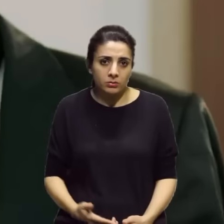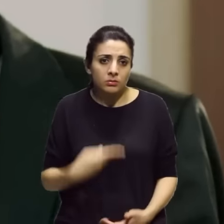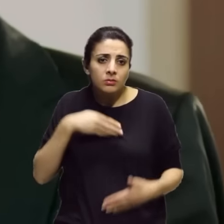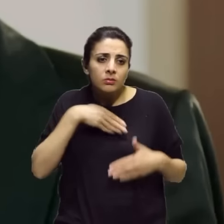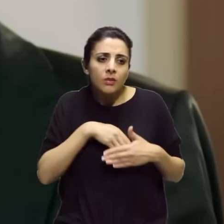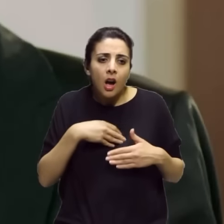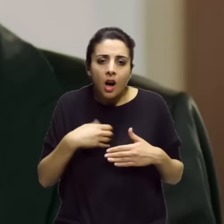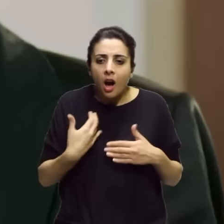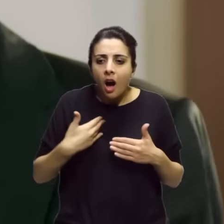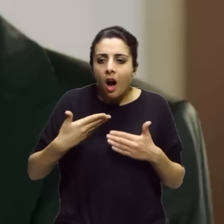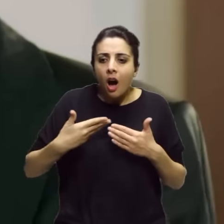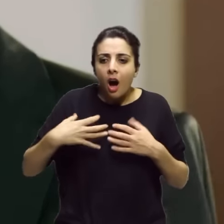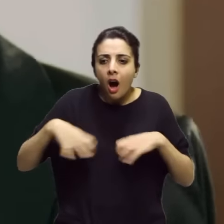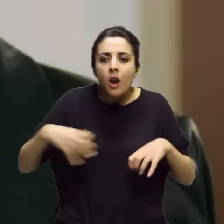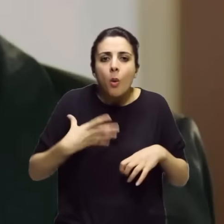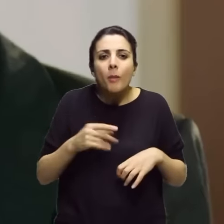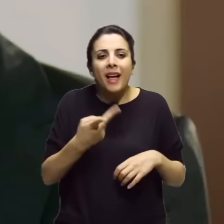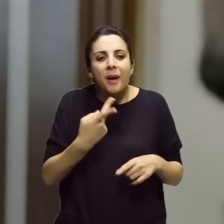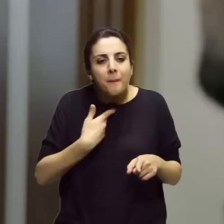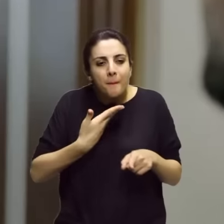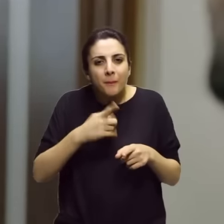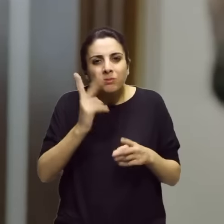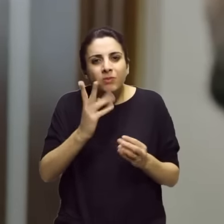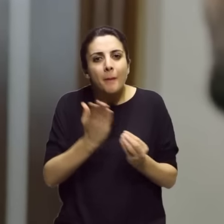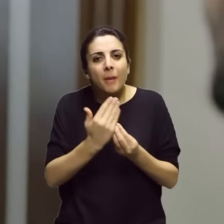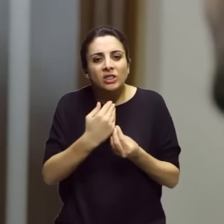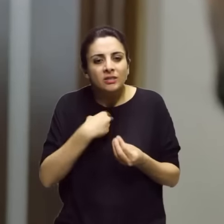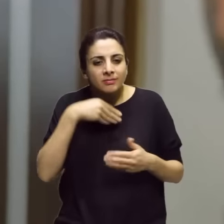Yanımdan ayıramadım. Sanki senin bir parçanmış gibi.